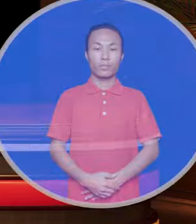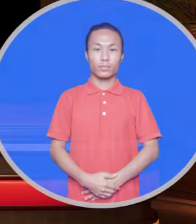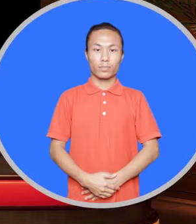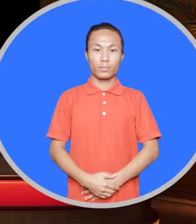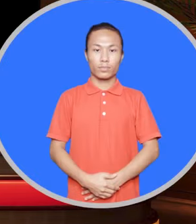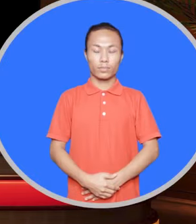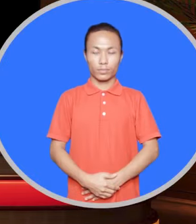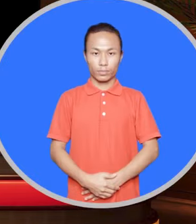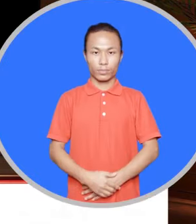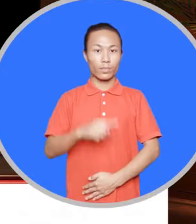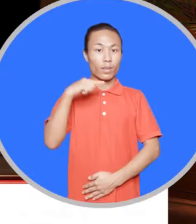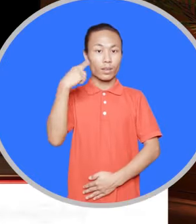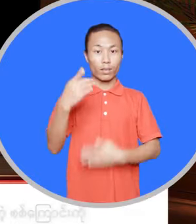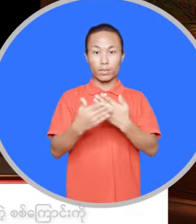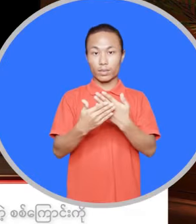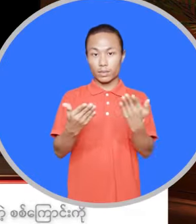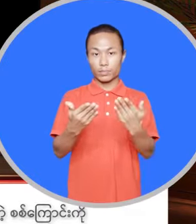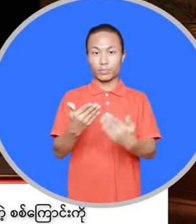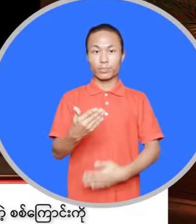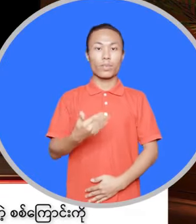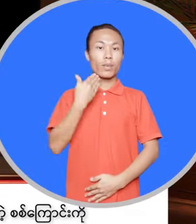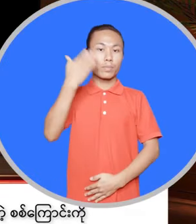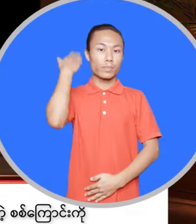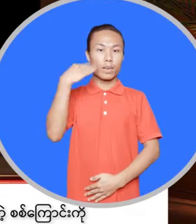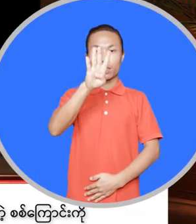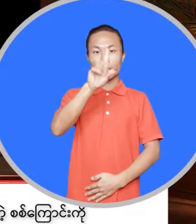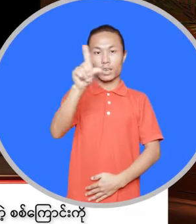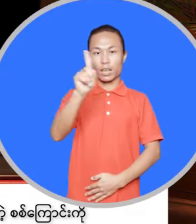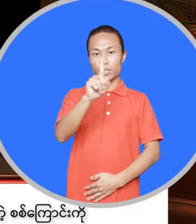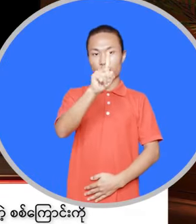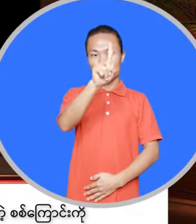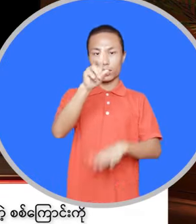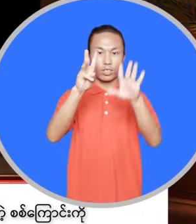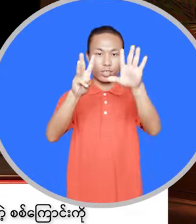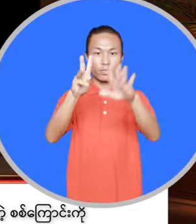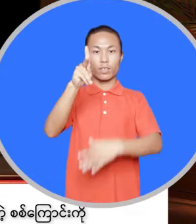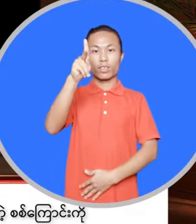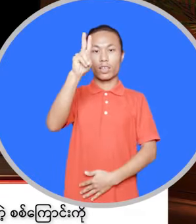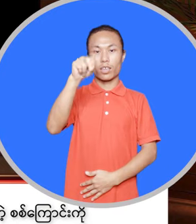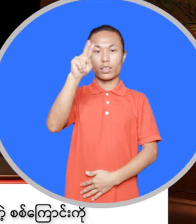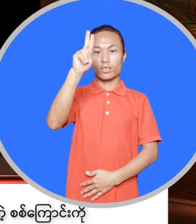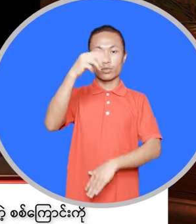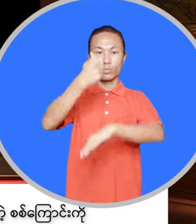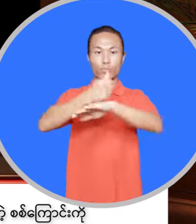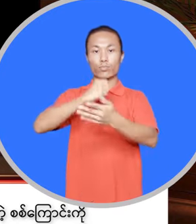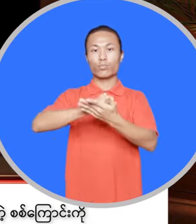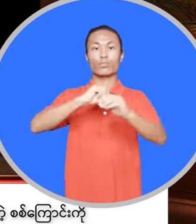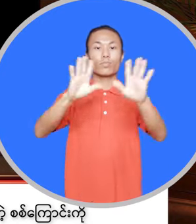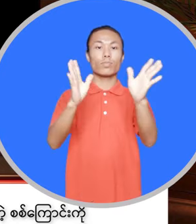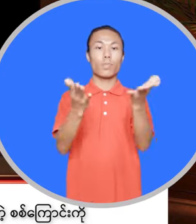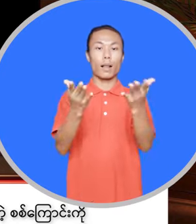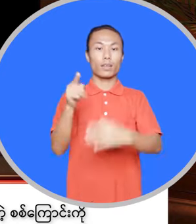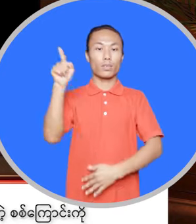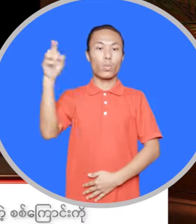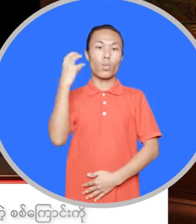ဆလတ်တင်ဆက်ပေးမဲ့တဲ့ရင်ကတော့မြောက်ရီမြို့ကိုလာနေတဲ့အကျန်းဖက်စစ်တပ်ရဲ့အောင်စီရနာမည်ပေးထားတဲ့အစ်စ်ချောင်းကိုတော်လန်ရေးတပ်တွေက